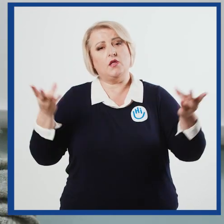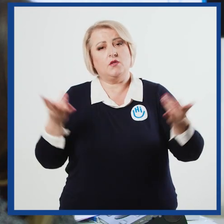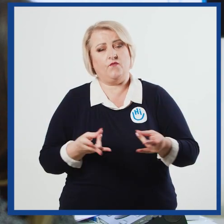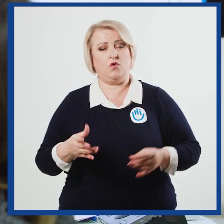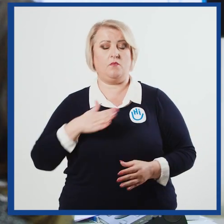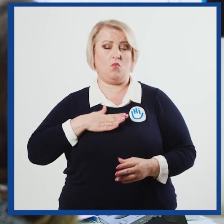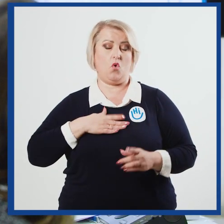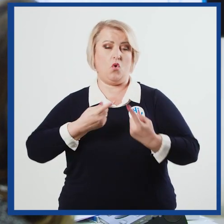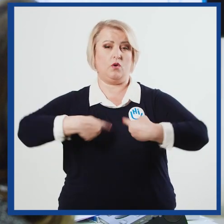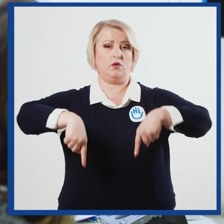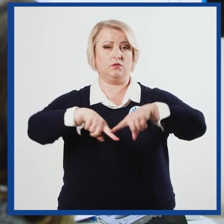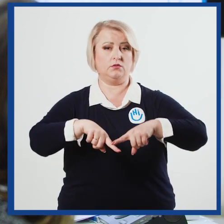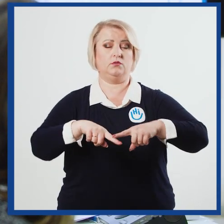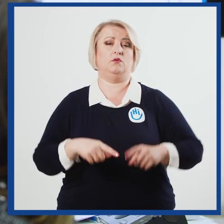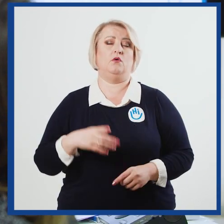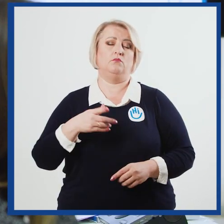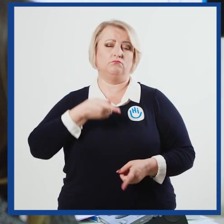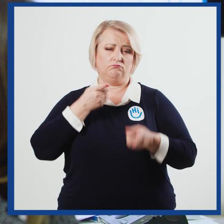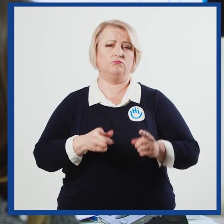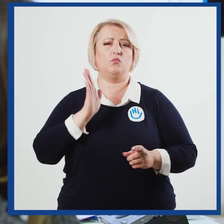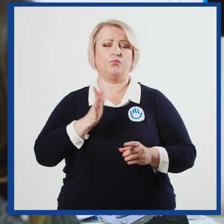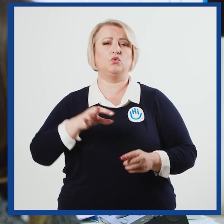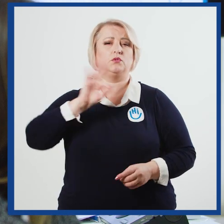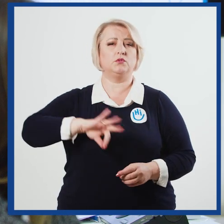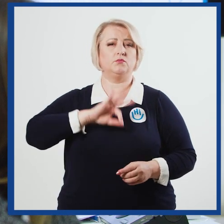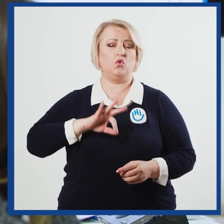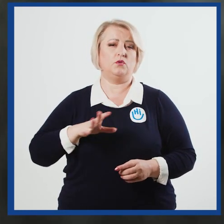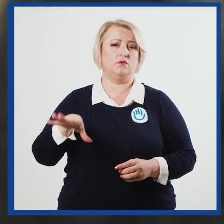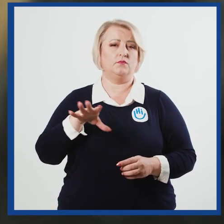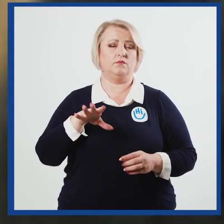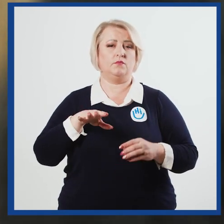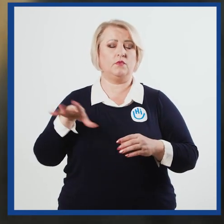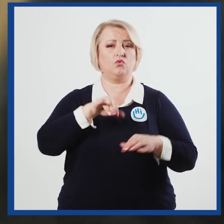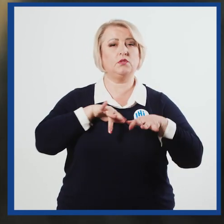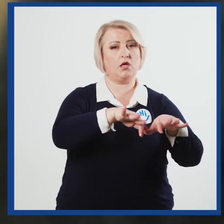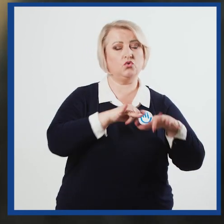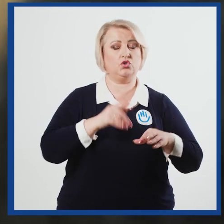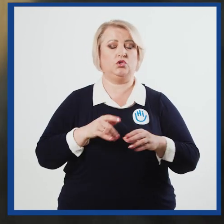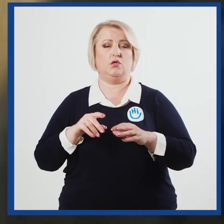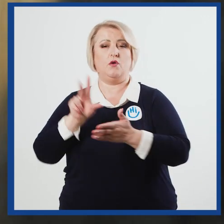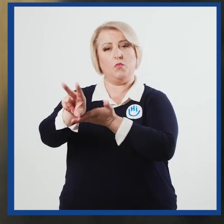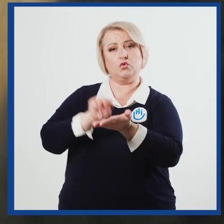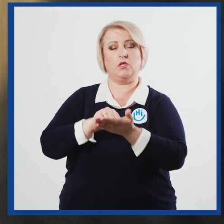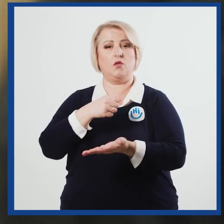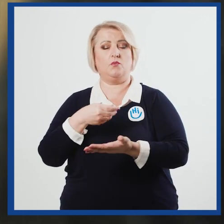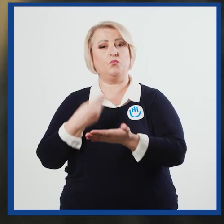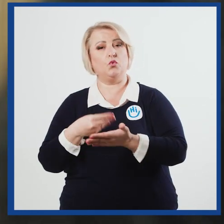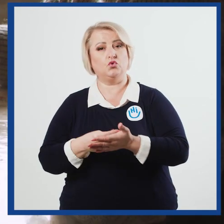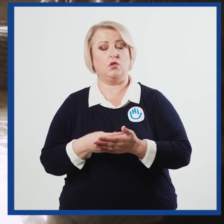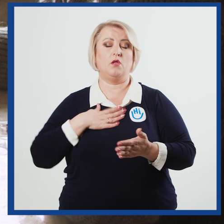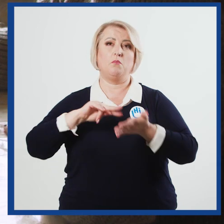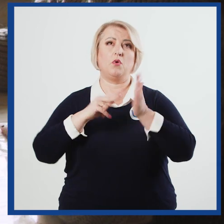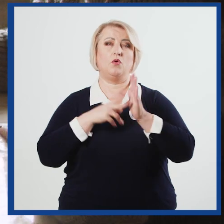acțiune modelul de plan de acțiuni și modelul de buget. Planul meu de acțiune pe viitor sunt de a împărtăși informația acumulată la cursurile